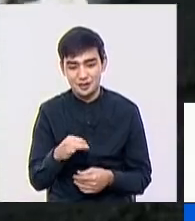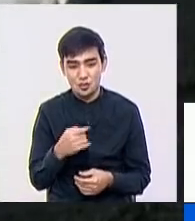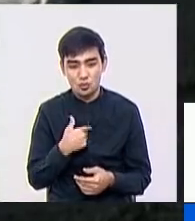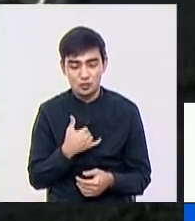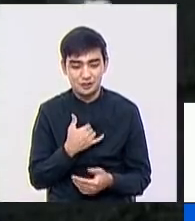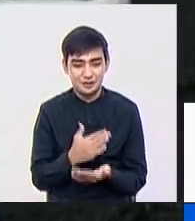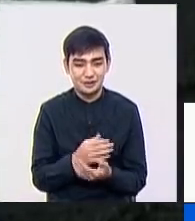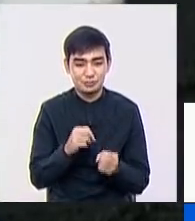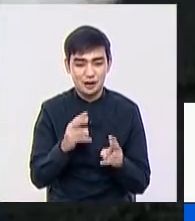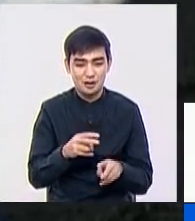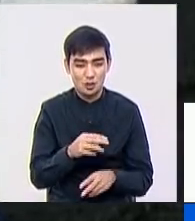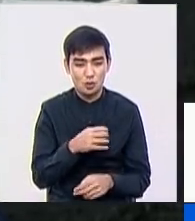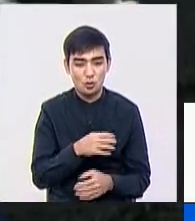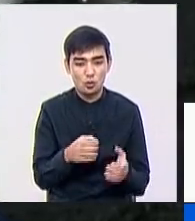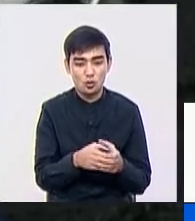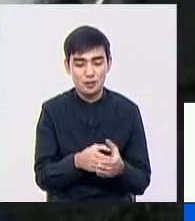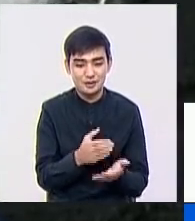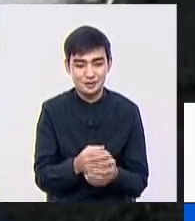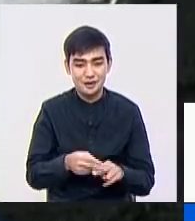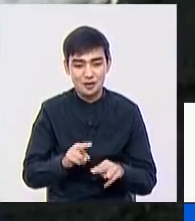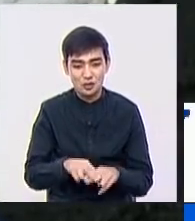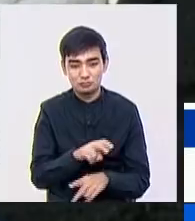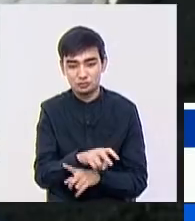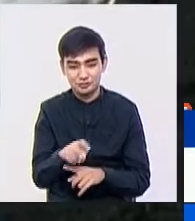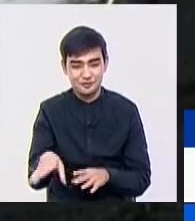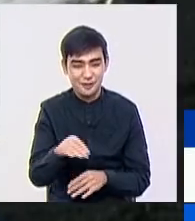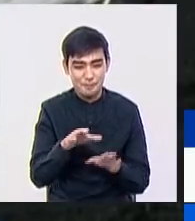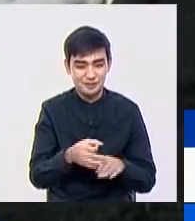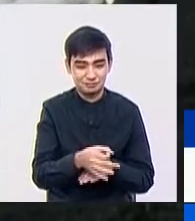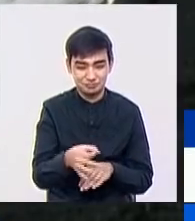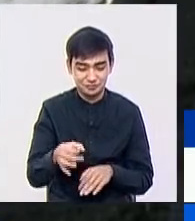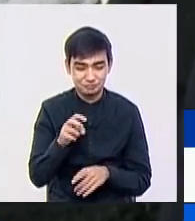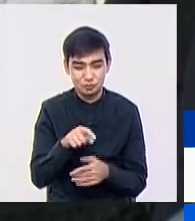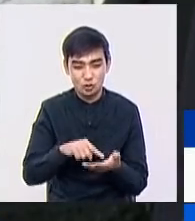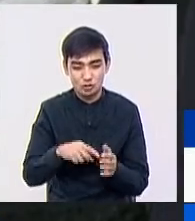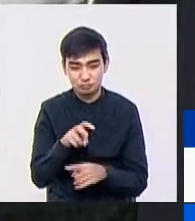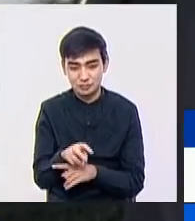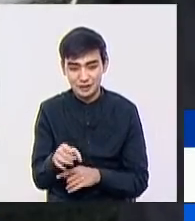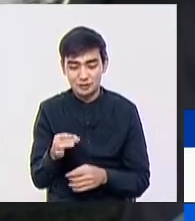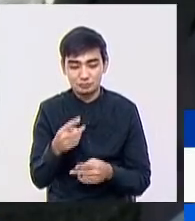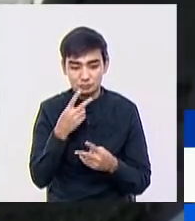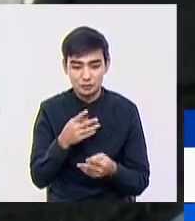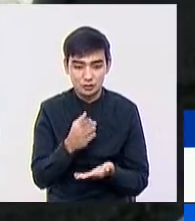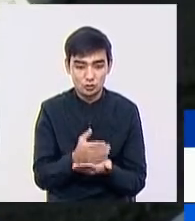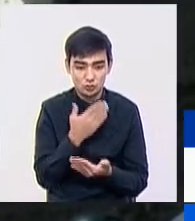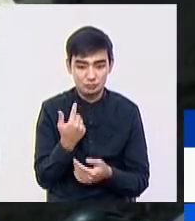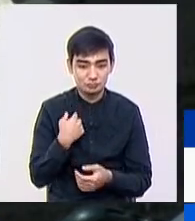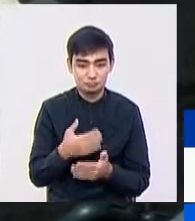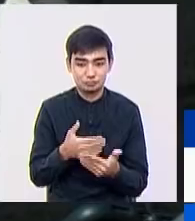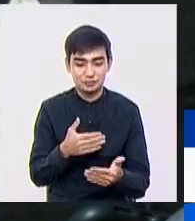существуют мониторинговые группы, которые ежедневно проезжают все тупики, смотрят наличие. То есть, вот если вы посмотрите, сзади меня